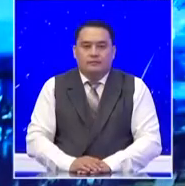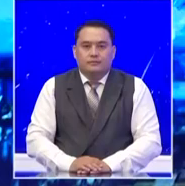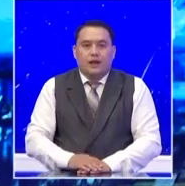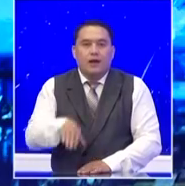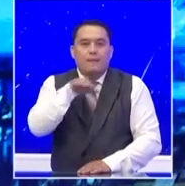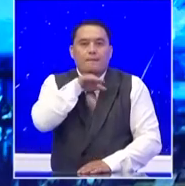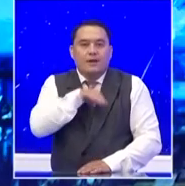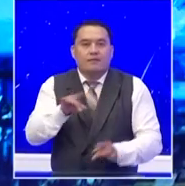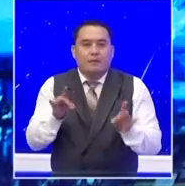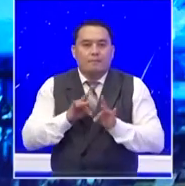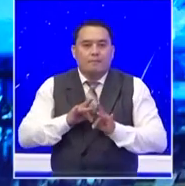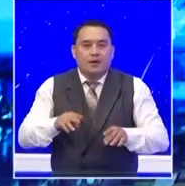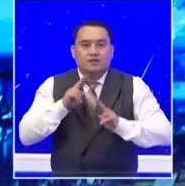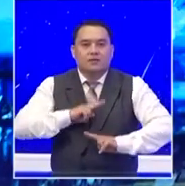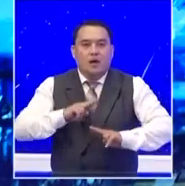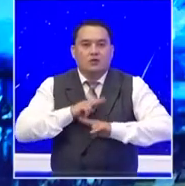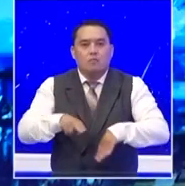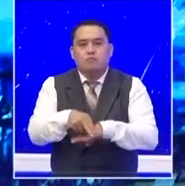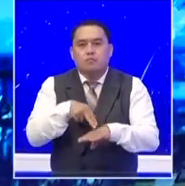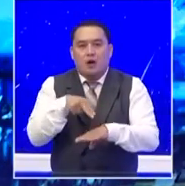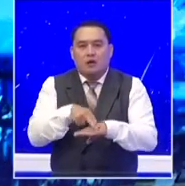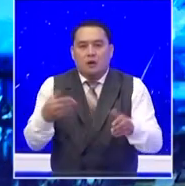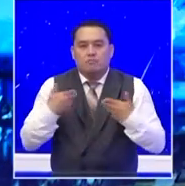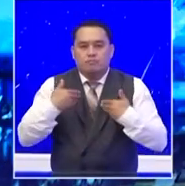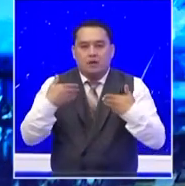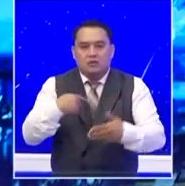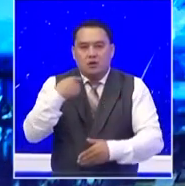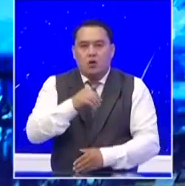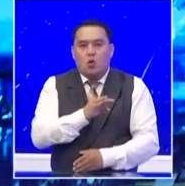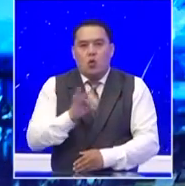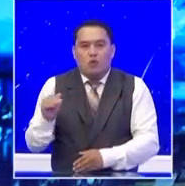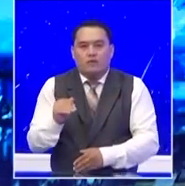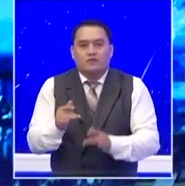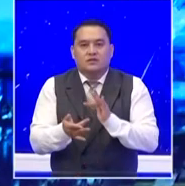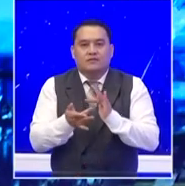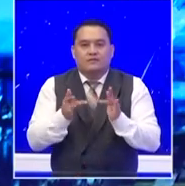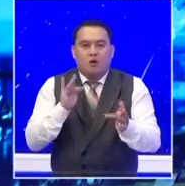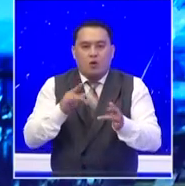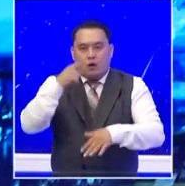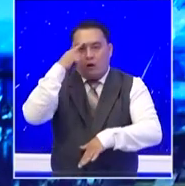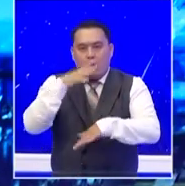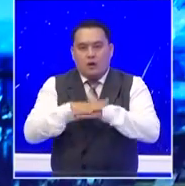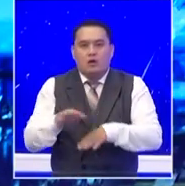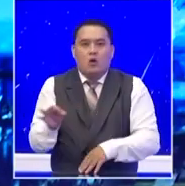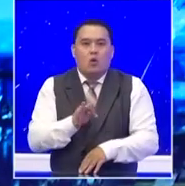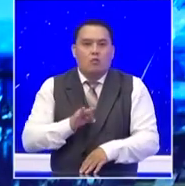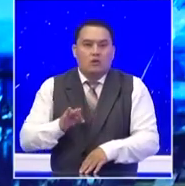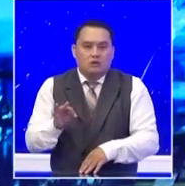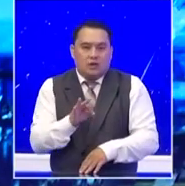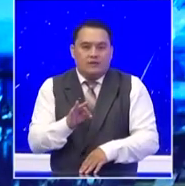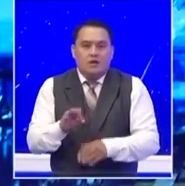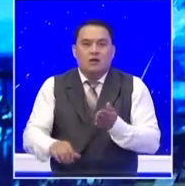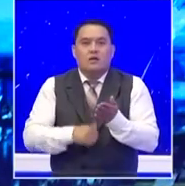С профессиональным праздником сотрудников органов внутренних дел поздравил на своей официальной странице аким Алматинской области